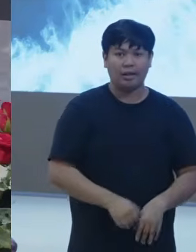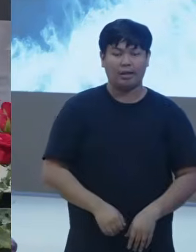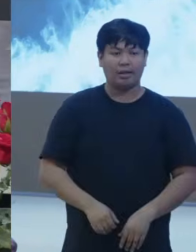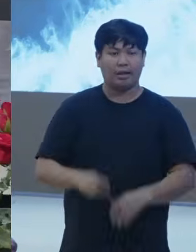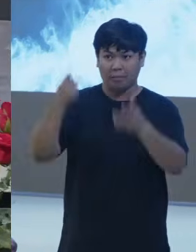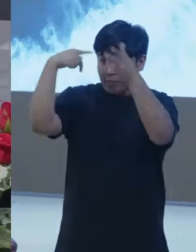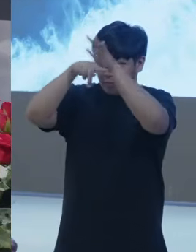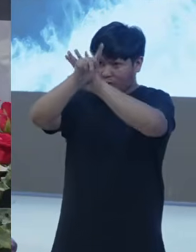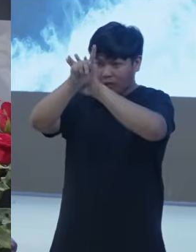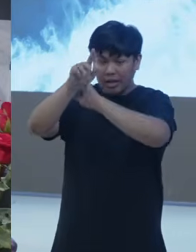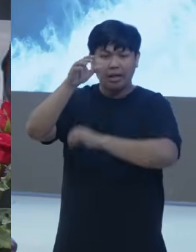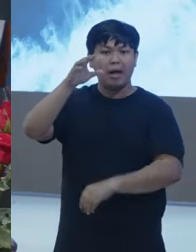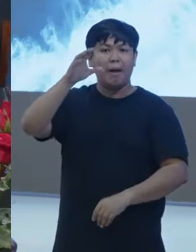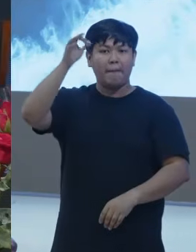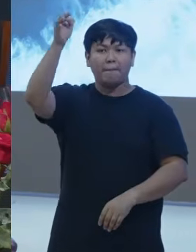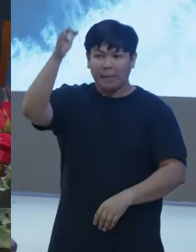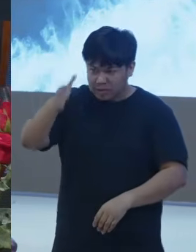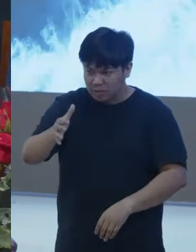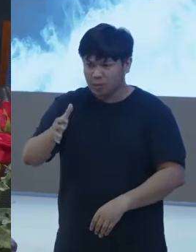humans.